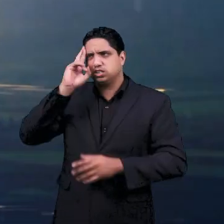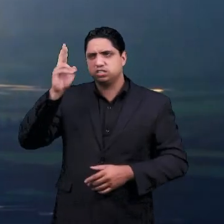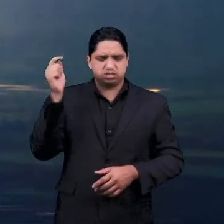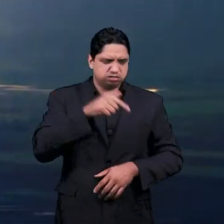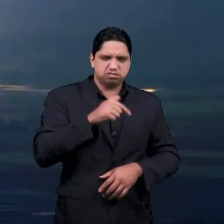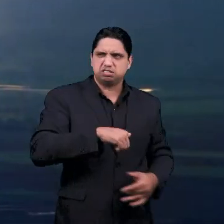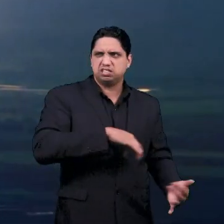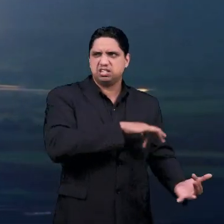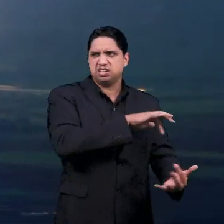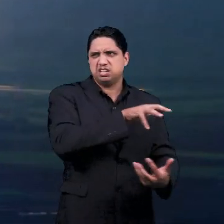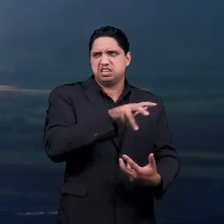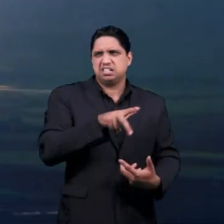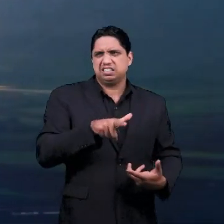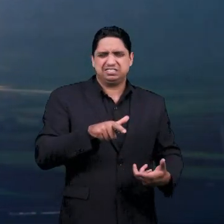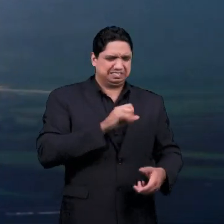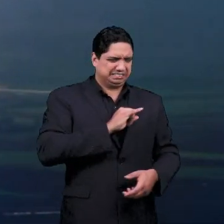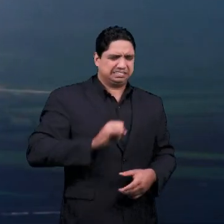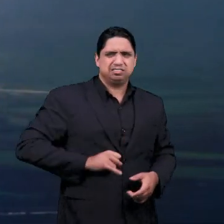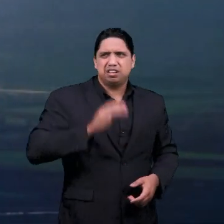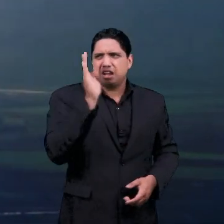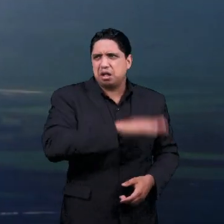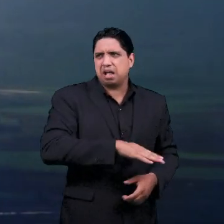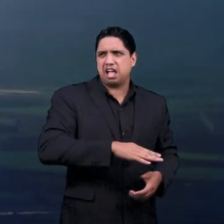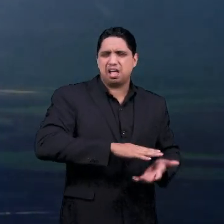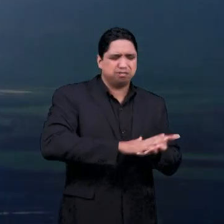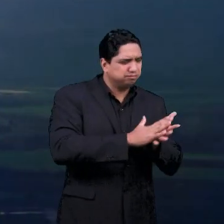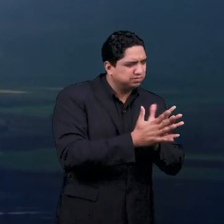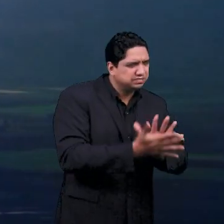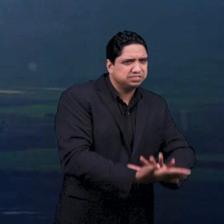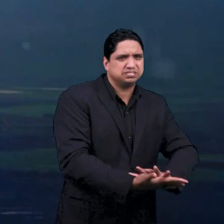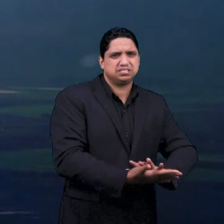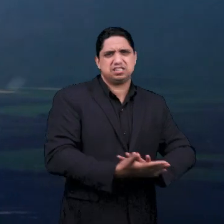Приди, Господь, и разруши эту империю зла.